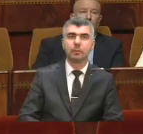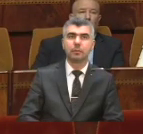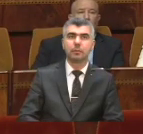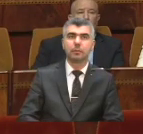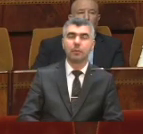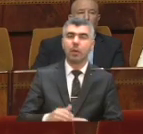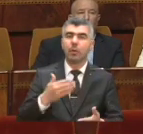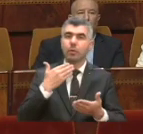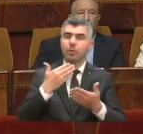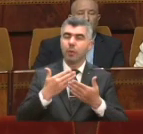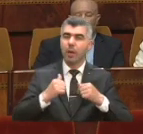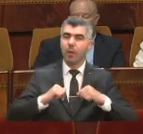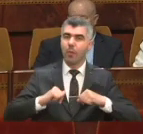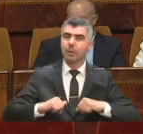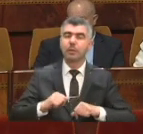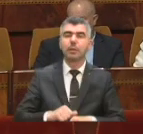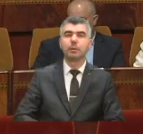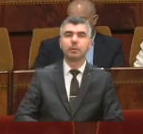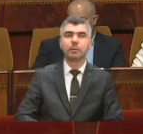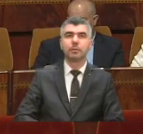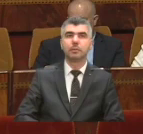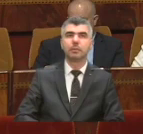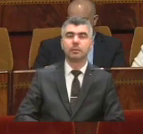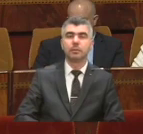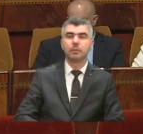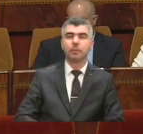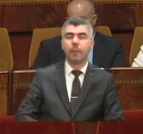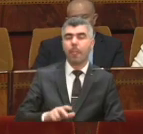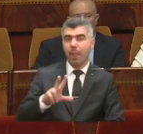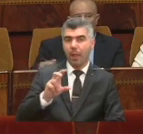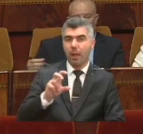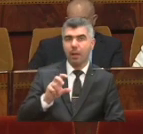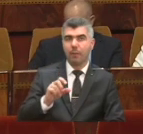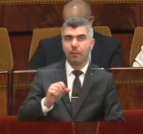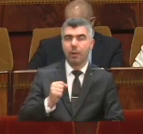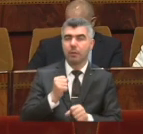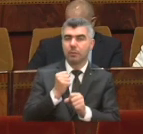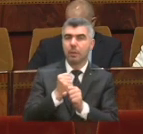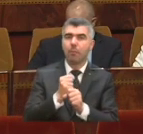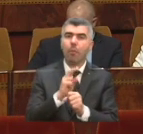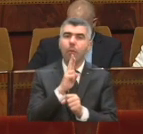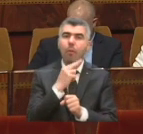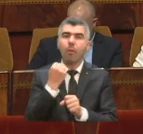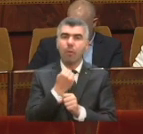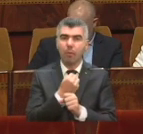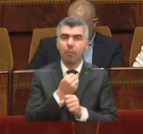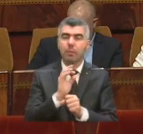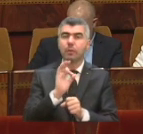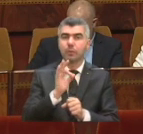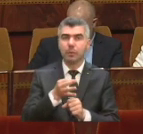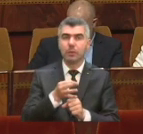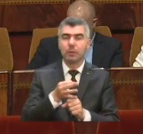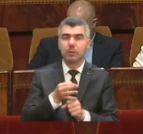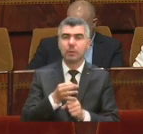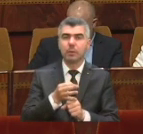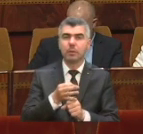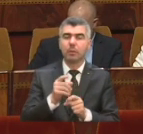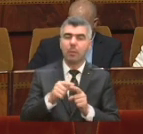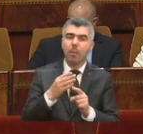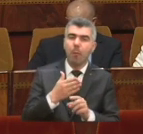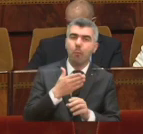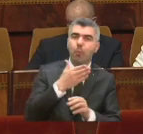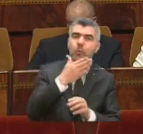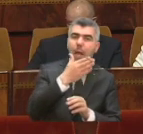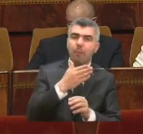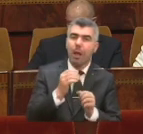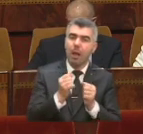شكرا سيد الوزير. لا نعترف بما تقوم به الحكومة وما ستقوم به في المستقبل